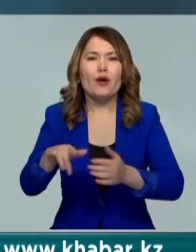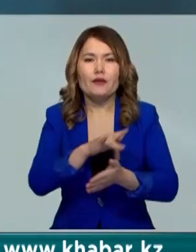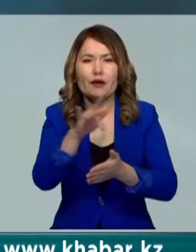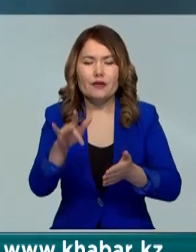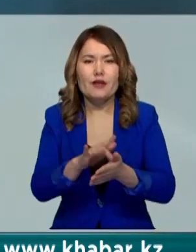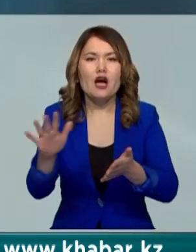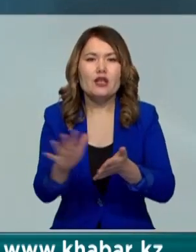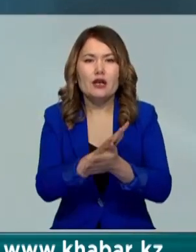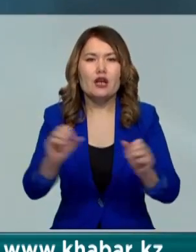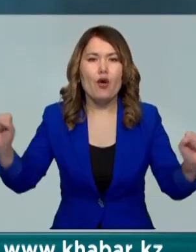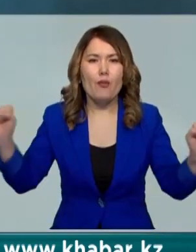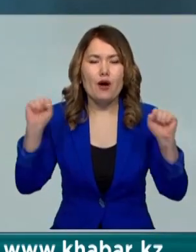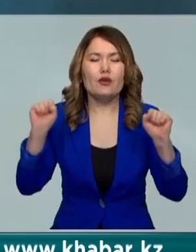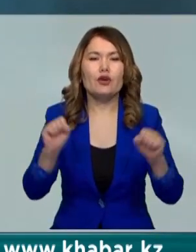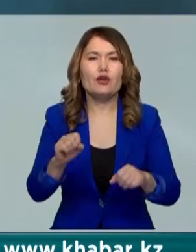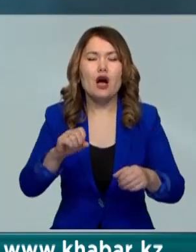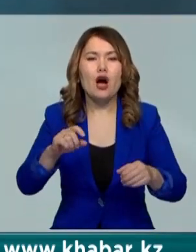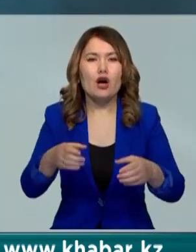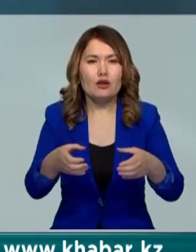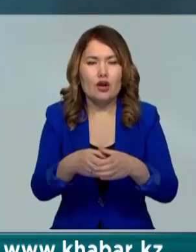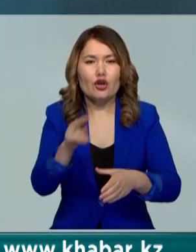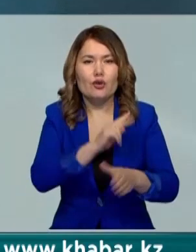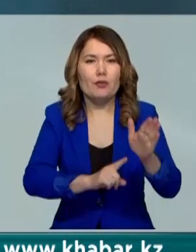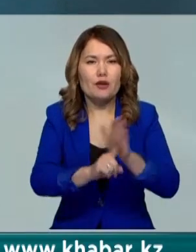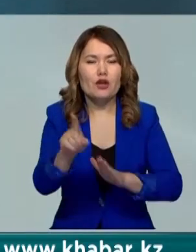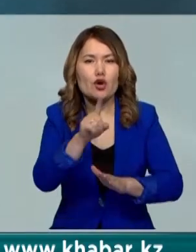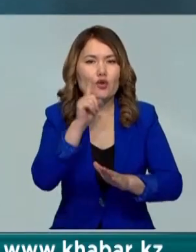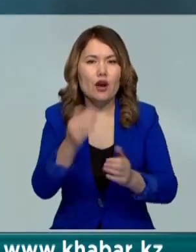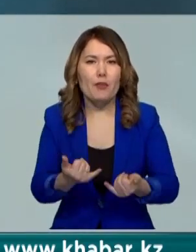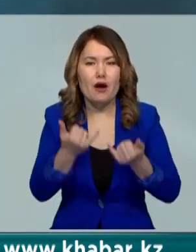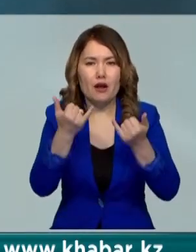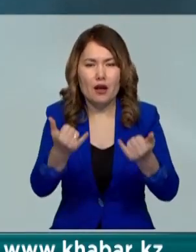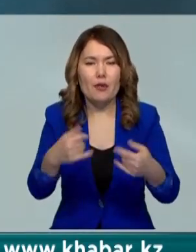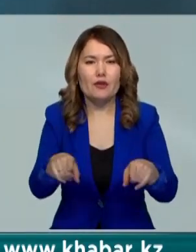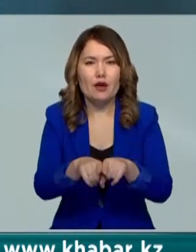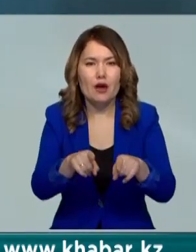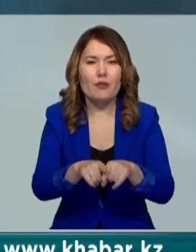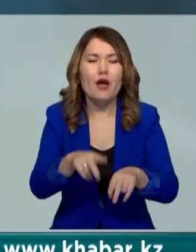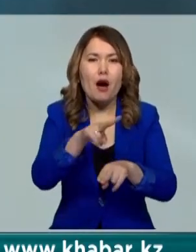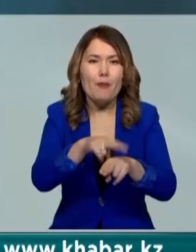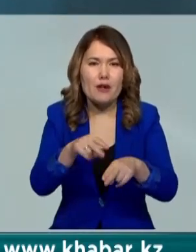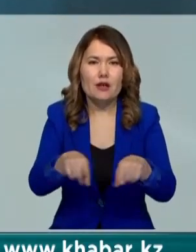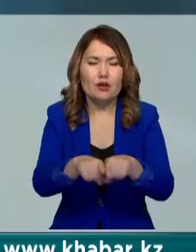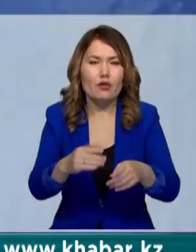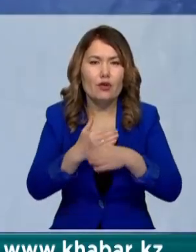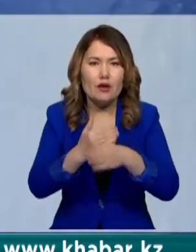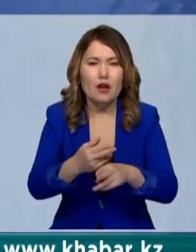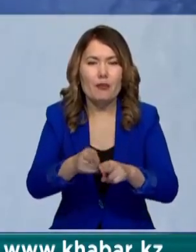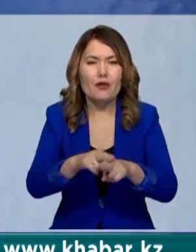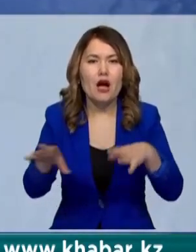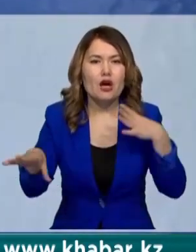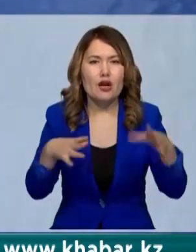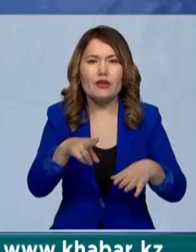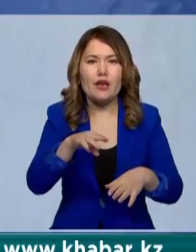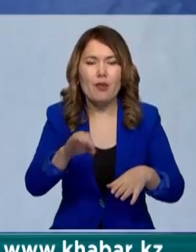Көкшетауда тегін спорт секциялары жұмыс істей бастады. Жасөспірімдерге мұндай мүмкіндікті полицейлер ұсынып отыр. Жаттығулар